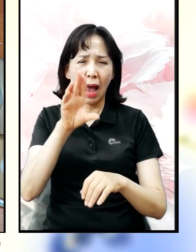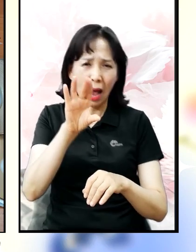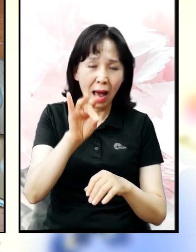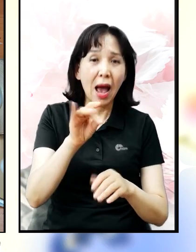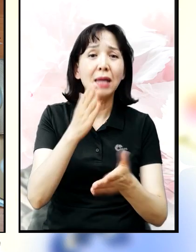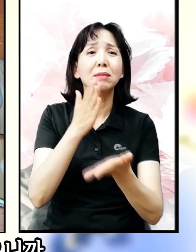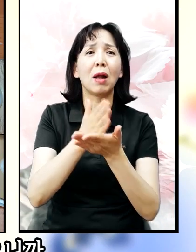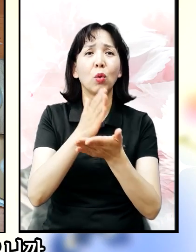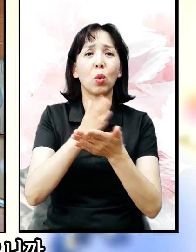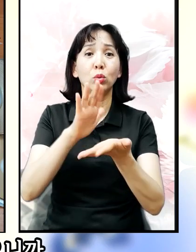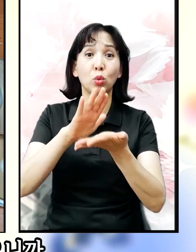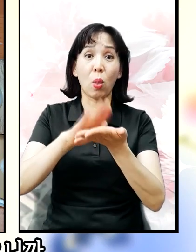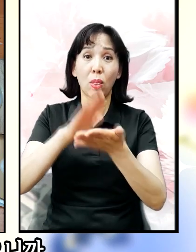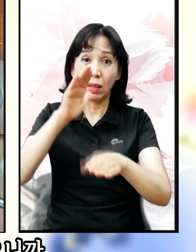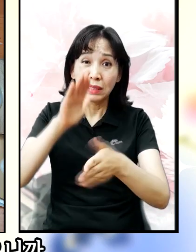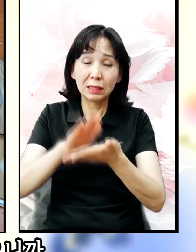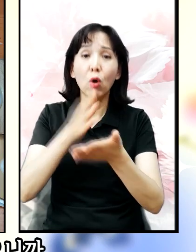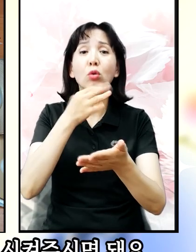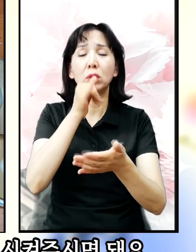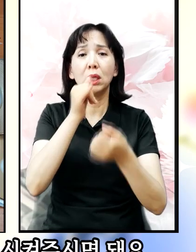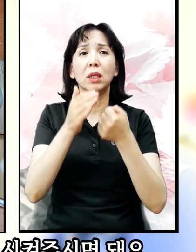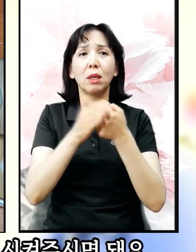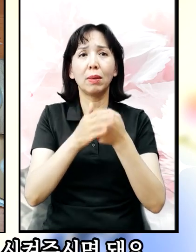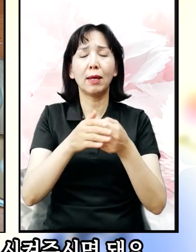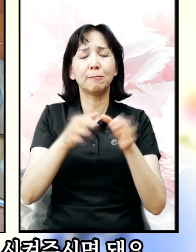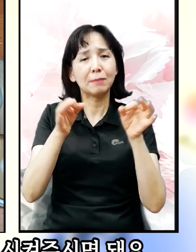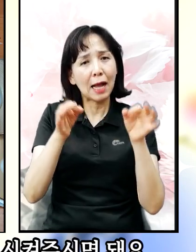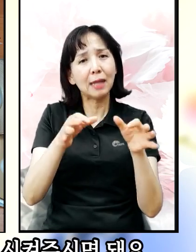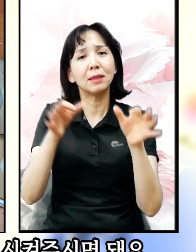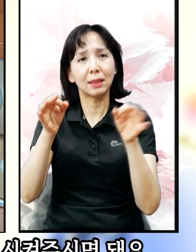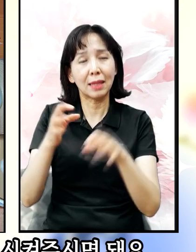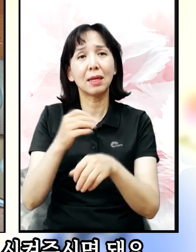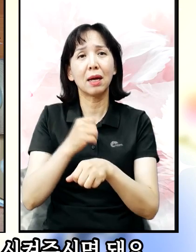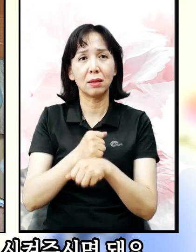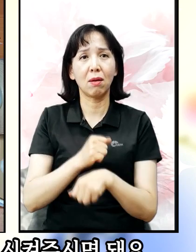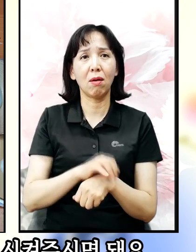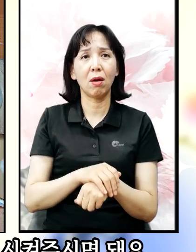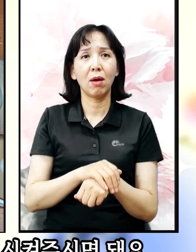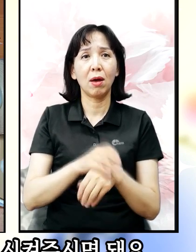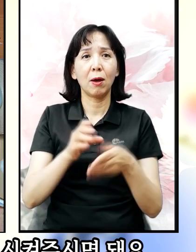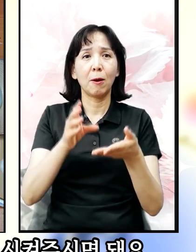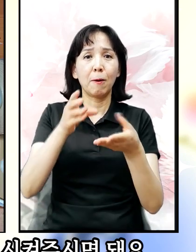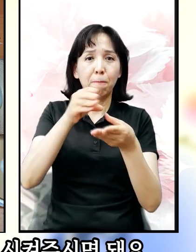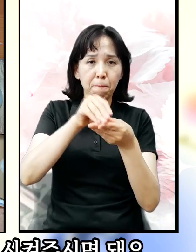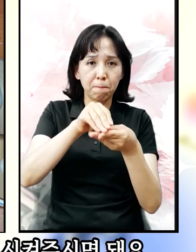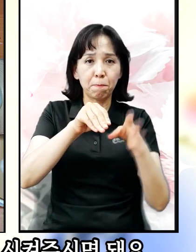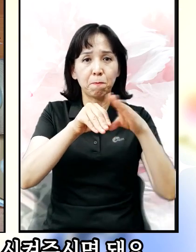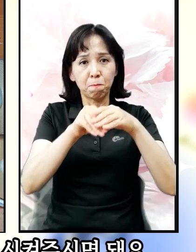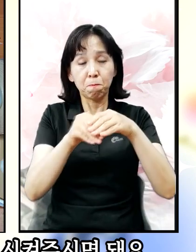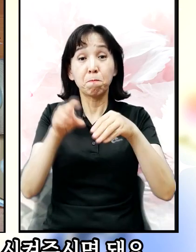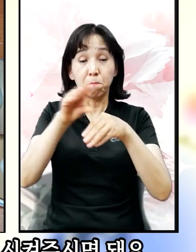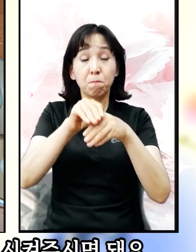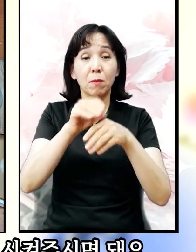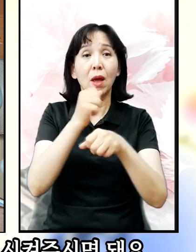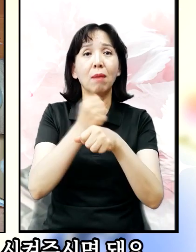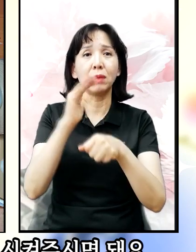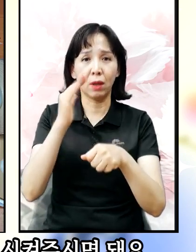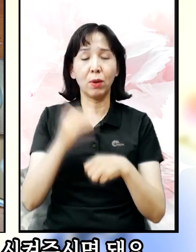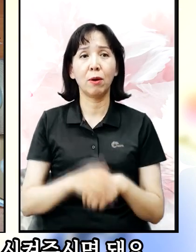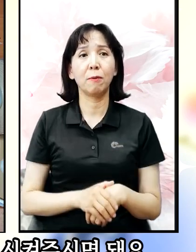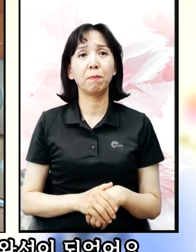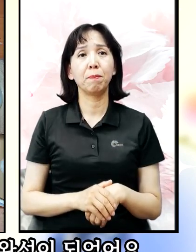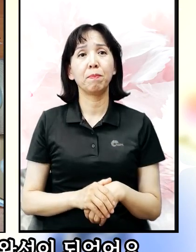꽉 누르지 마시고 손에 화상을 입을 수가 있으니까 살짝만 눌러서 굳혀주면서 고정을 시켜주시면